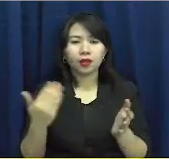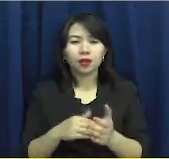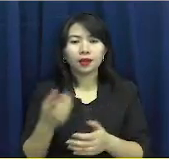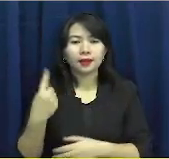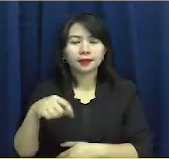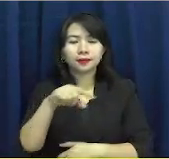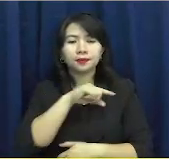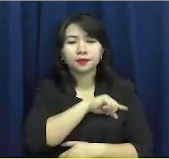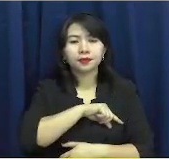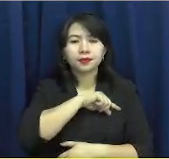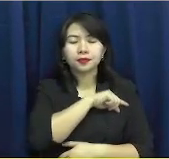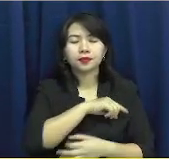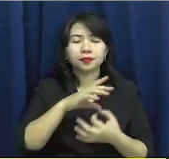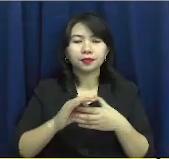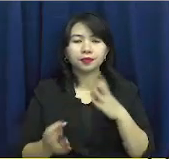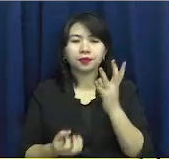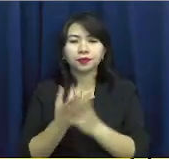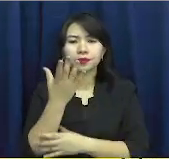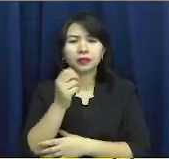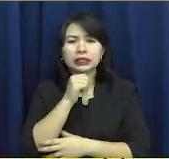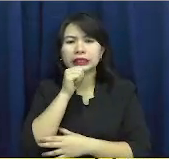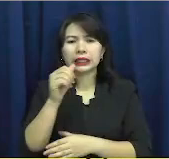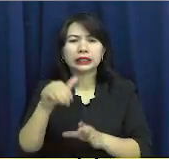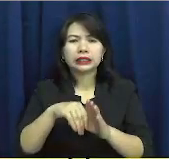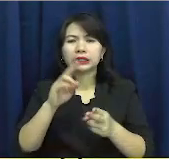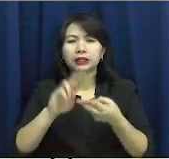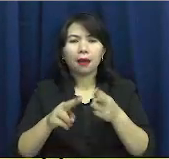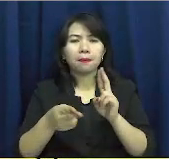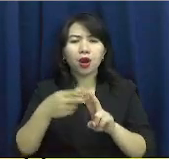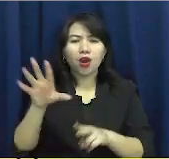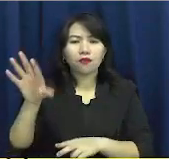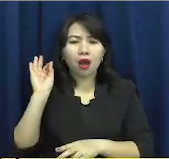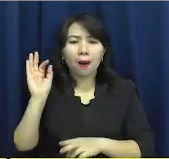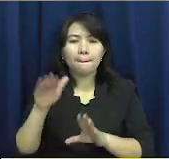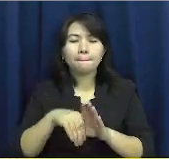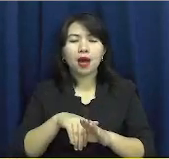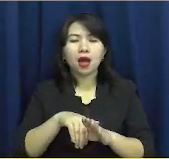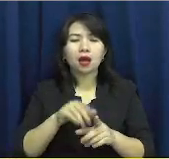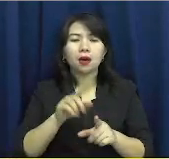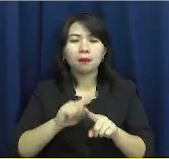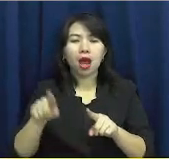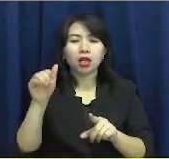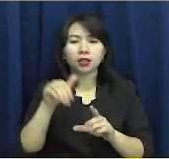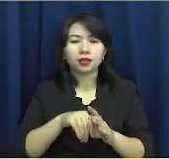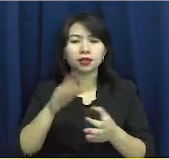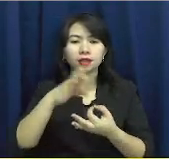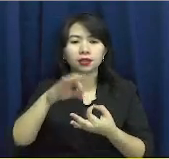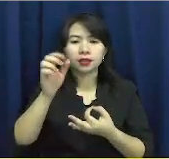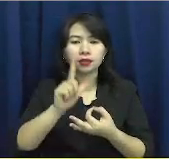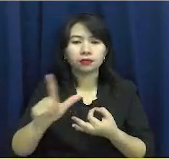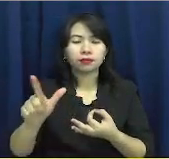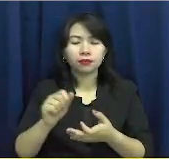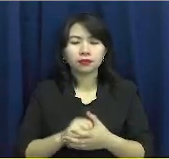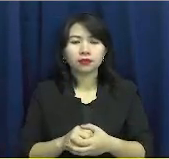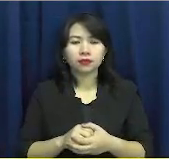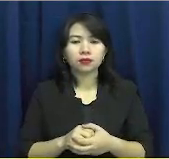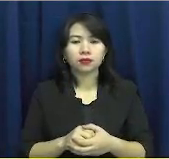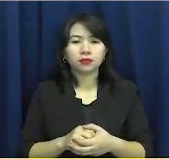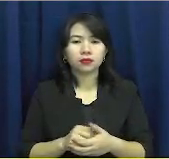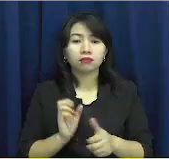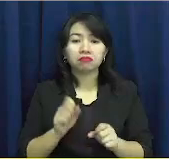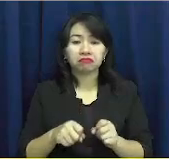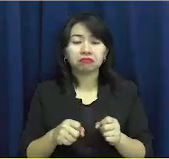the quality of the growth is not on the quantity but on the spirituality. You see? Kaya nga po, pagdating sa area, totoo yun, Sir